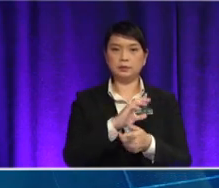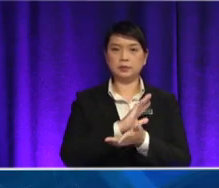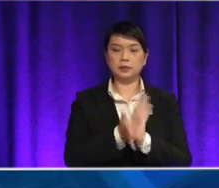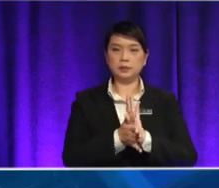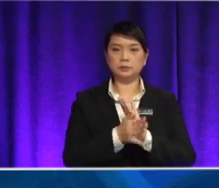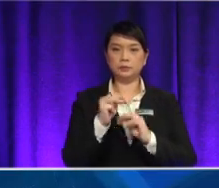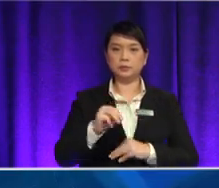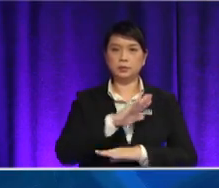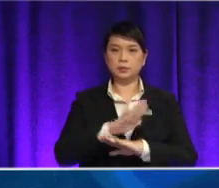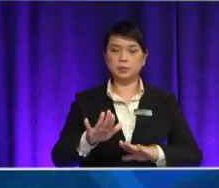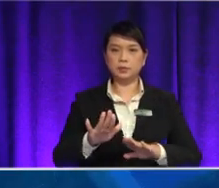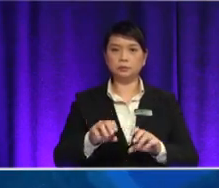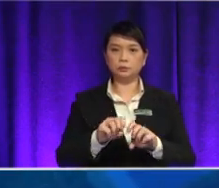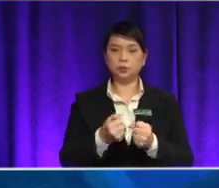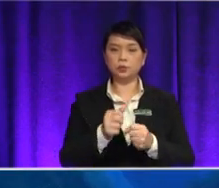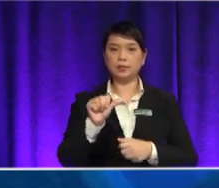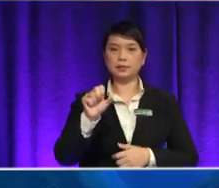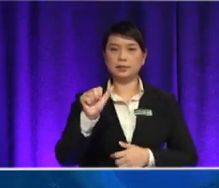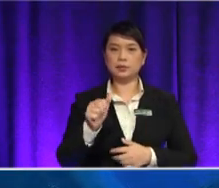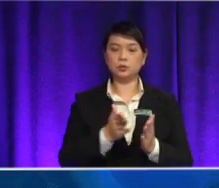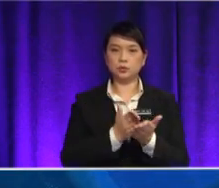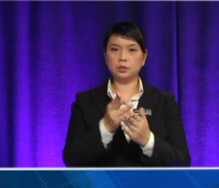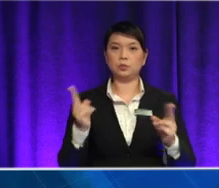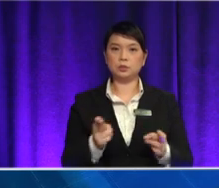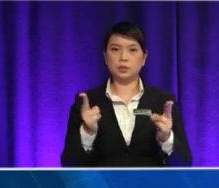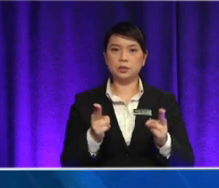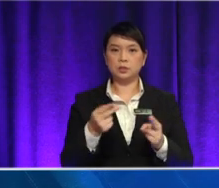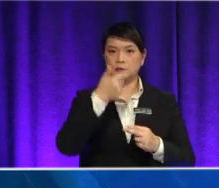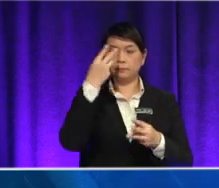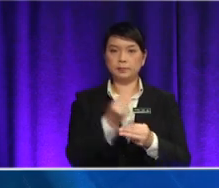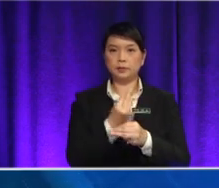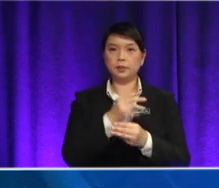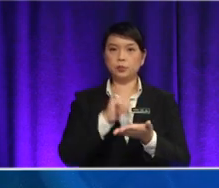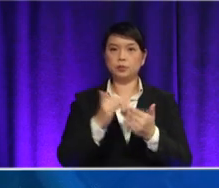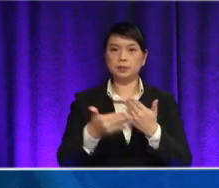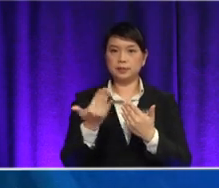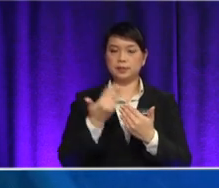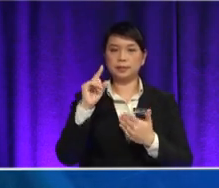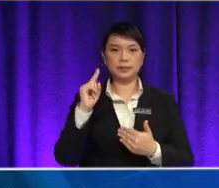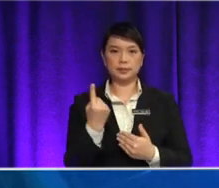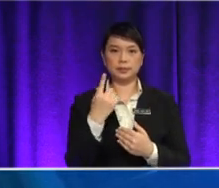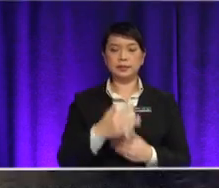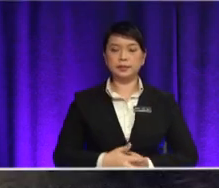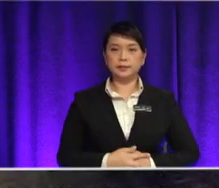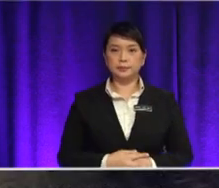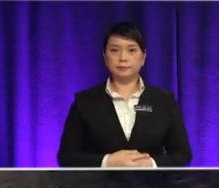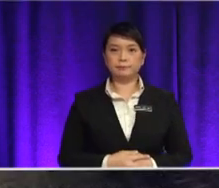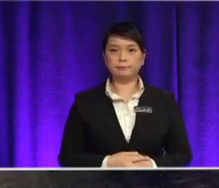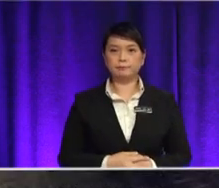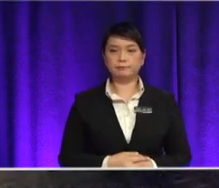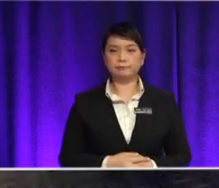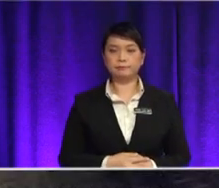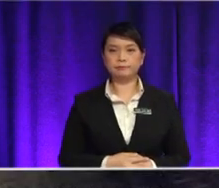adalah murid jangan putus asa, teruskan berusaha. Sebab matematik itu sebenarnya mudah, Nisa. Ya, sebenarnya ya cikgu, matematik